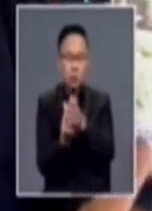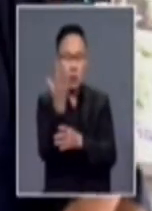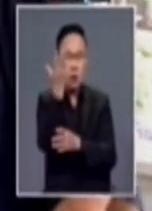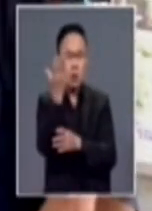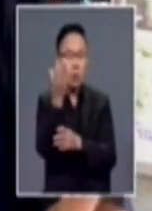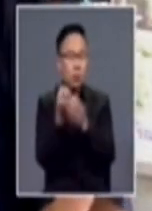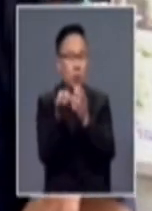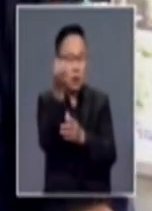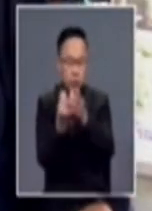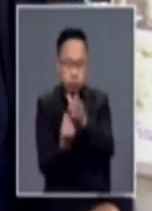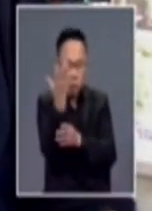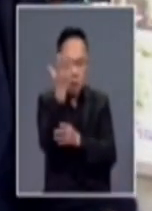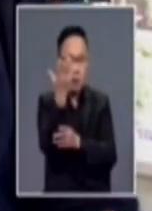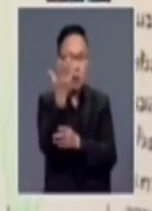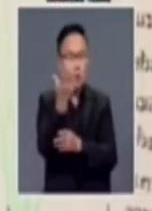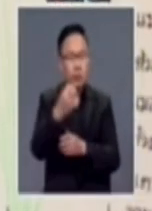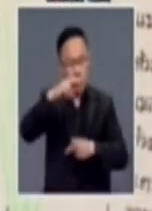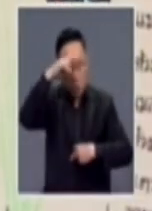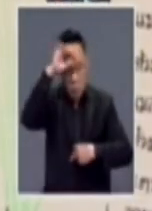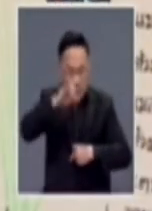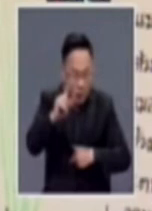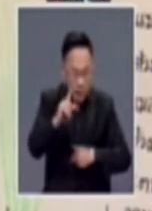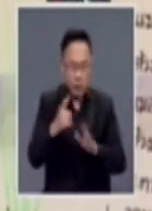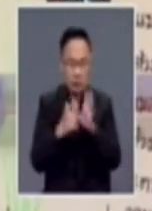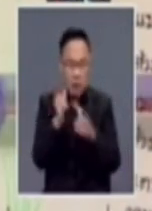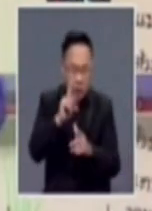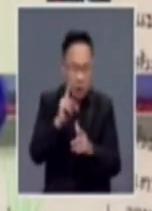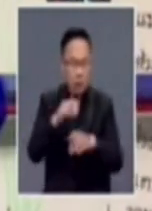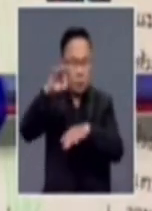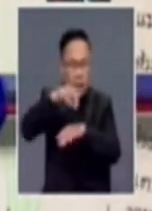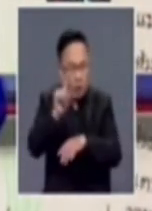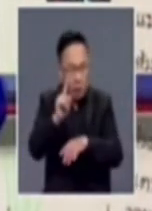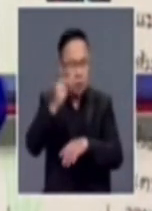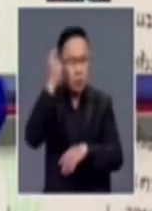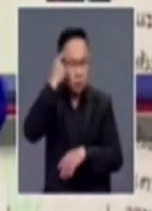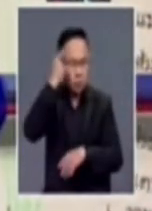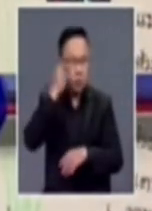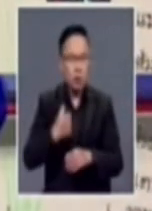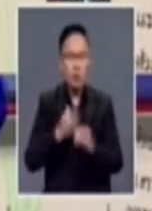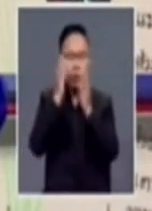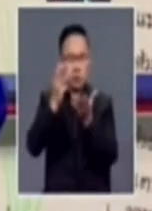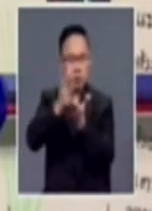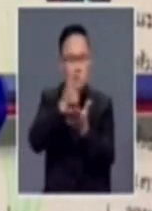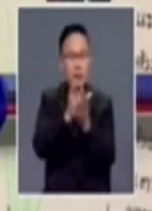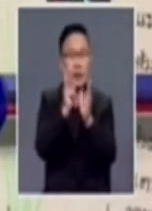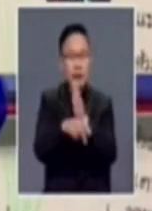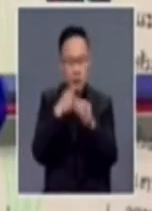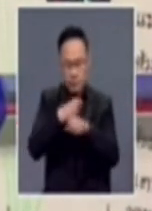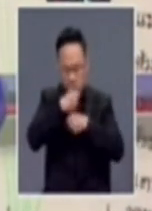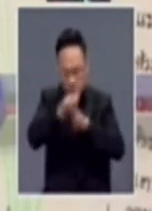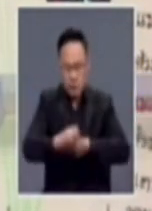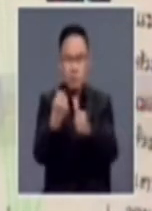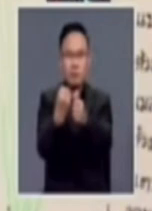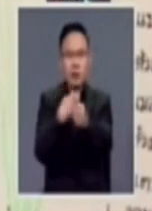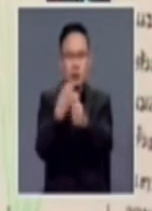ะยังไม่ฉีด คือนักวิชาการเกษตรของกระทรวงเนี่ยมาให้ความรู้ซึ่งนี่คือความรู้ที่ถูกต้